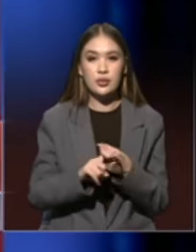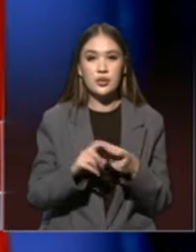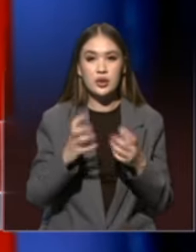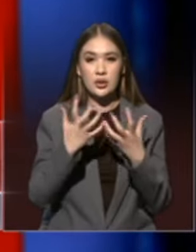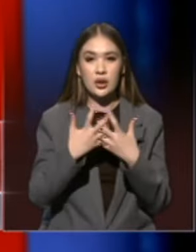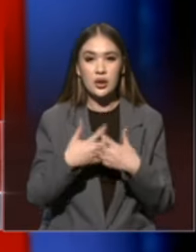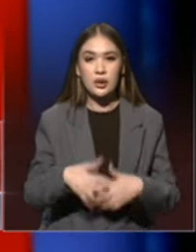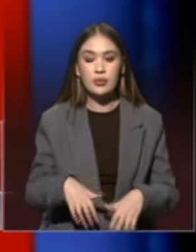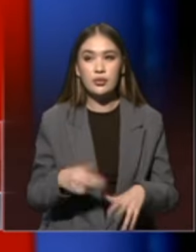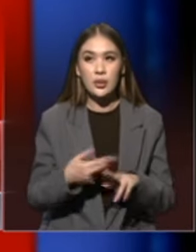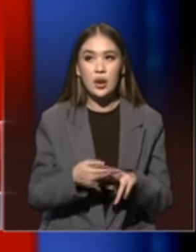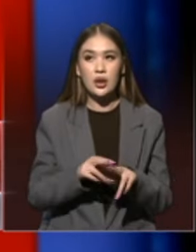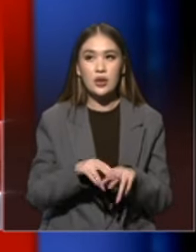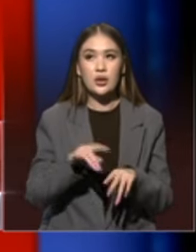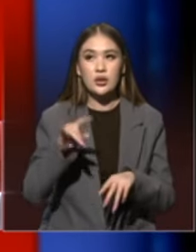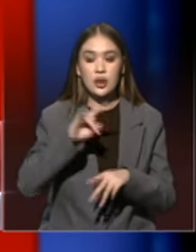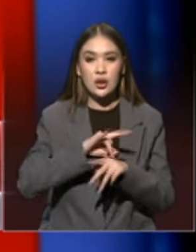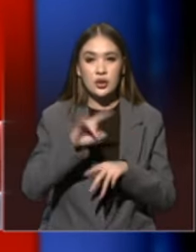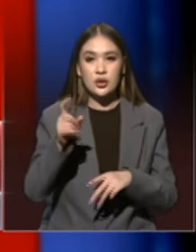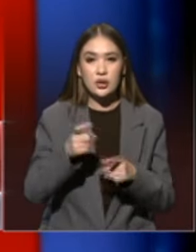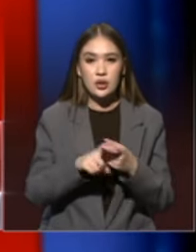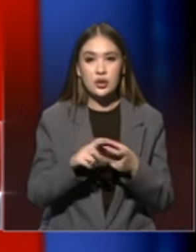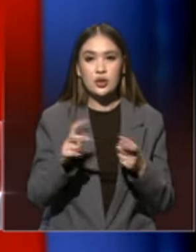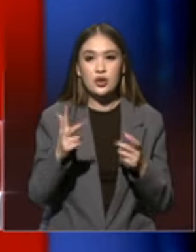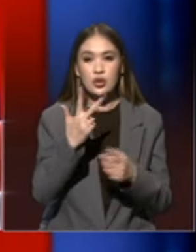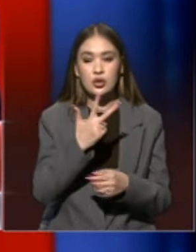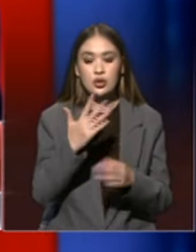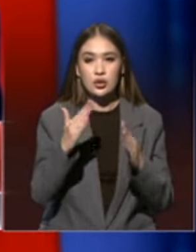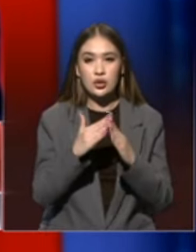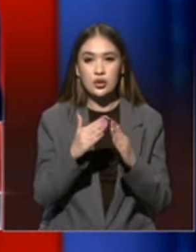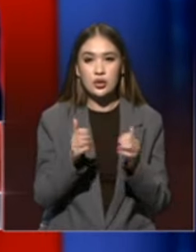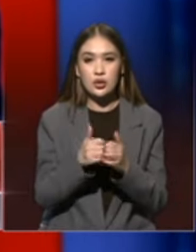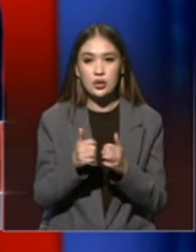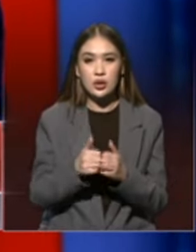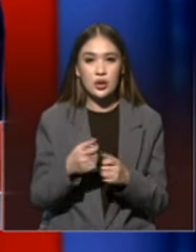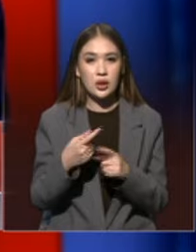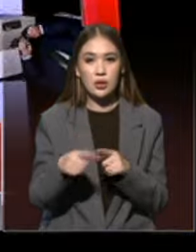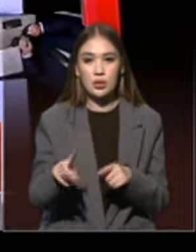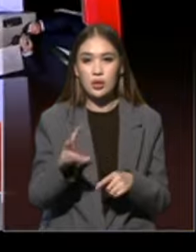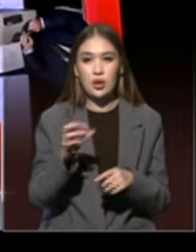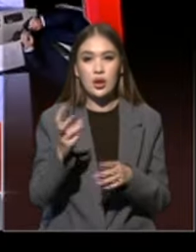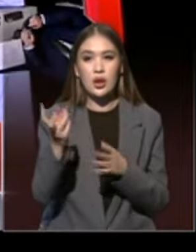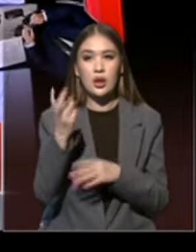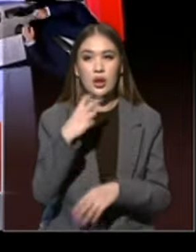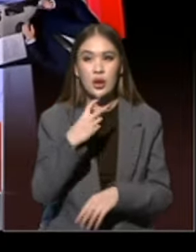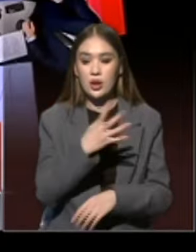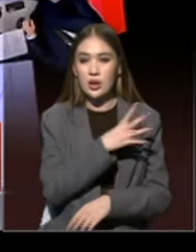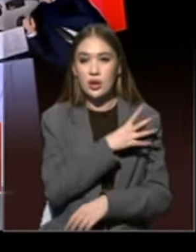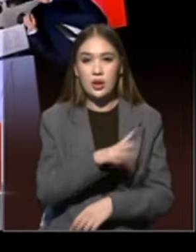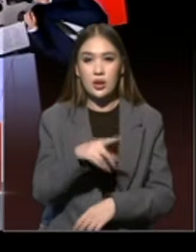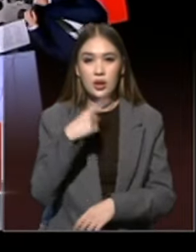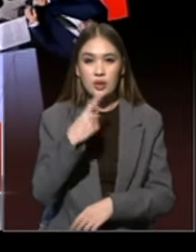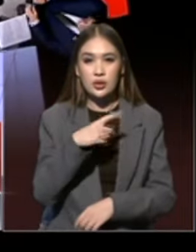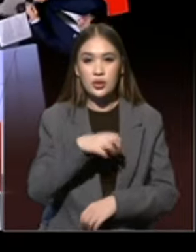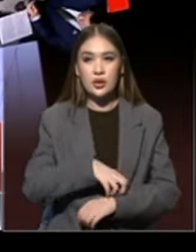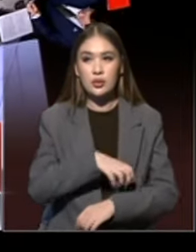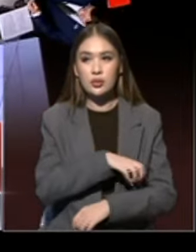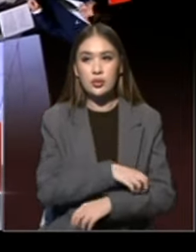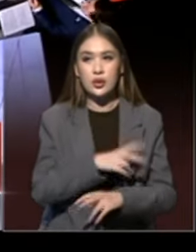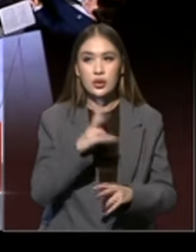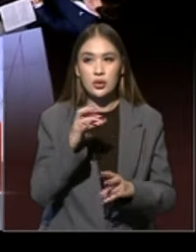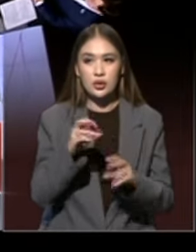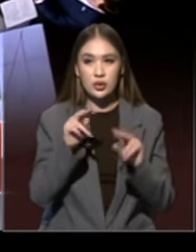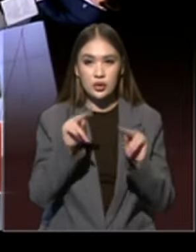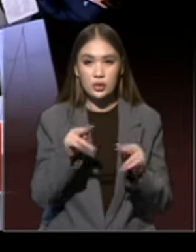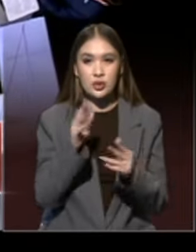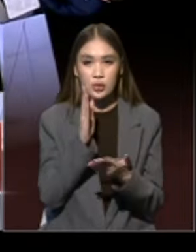Жаңа саяжайдың тұрғыны жанымыздағы үш үйді жарамсыз деп таныды, маған комиссия келген жоқ дейді. Мен соған қараған кезде бір субъективті көзқарас бар ма